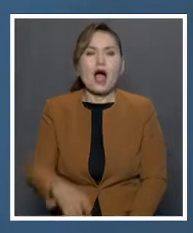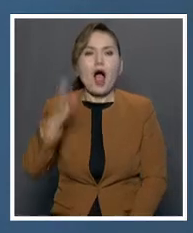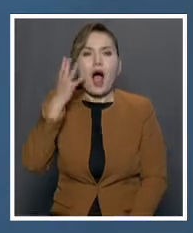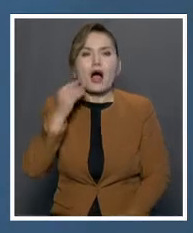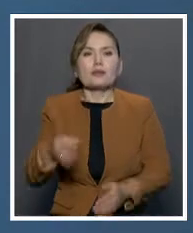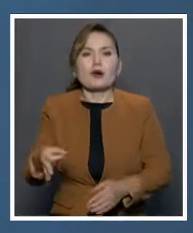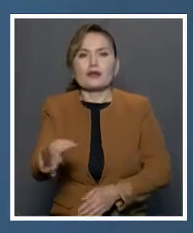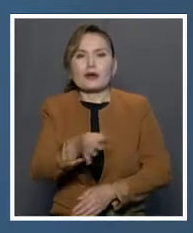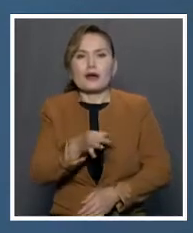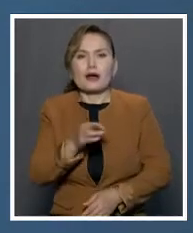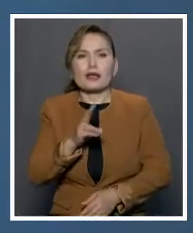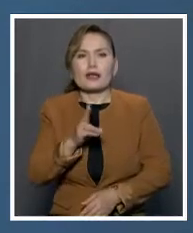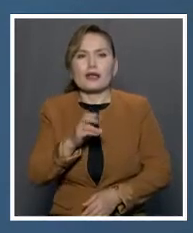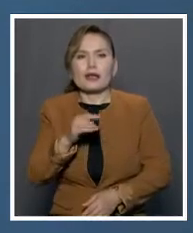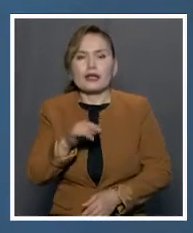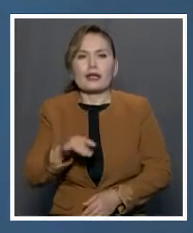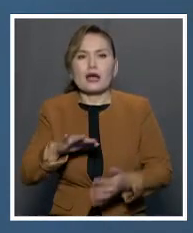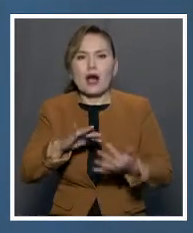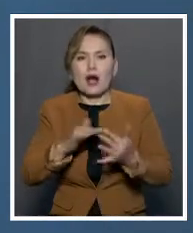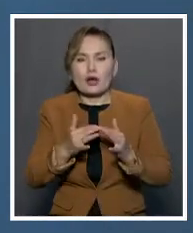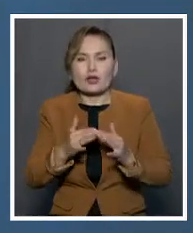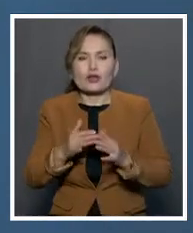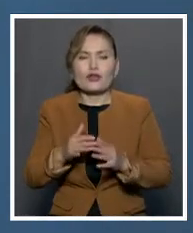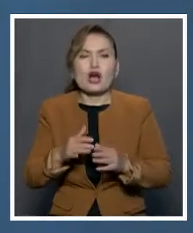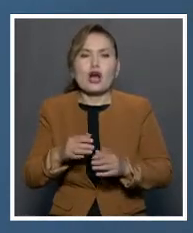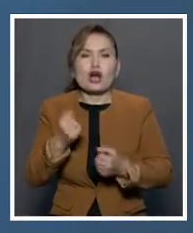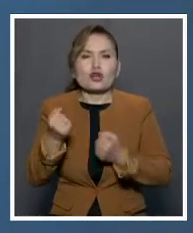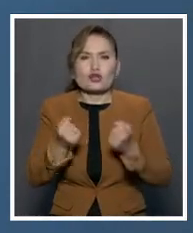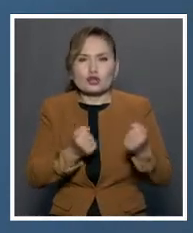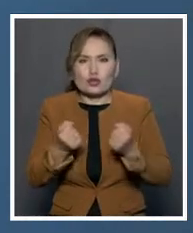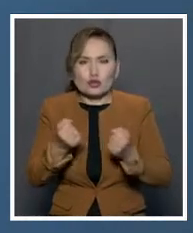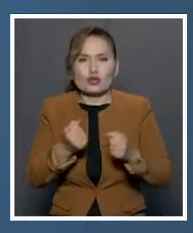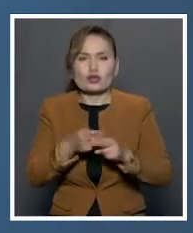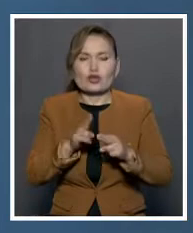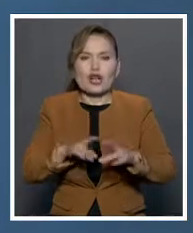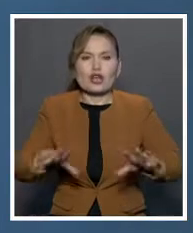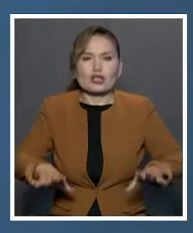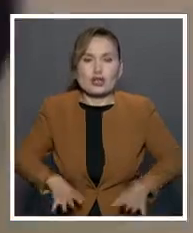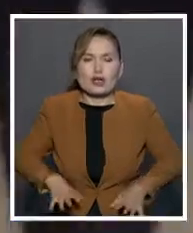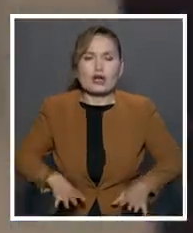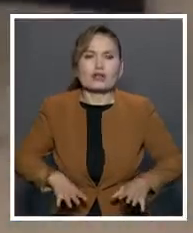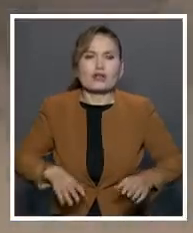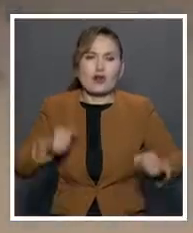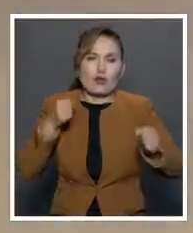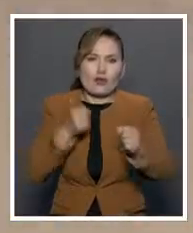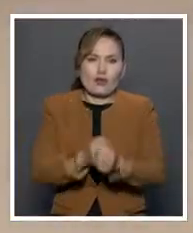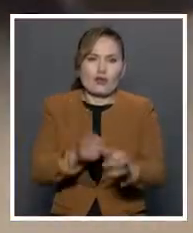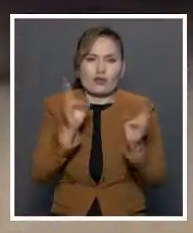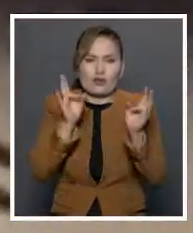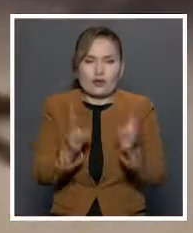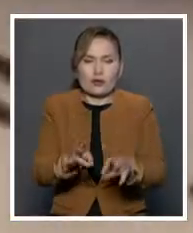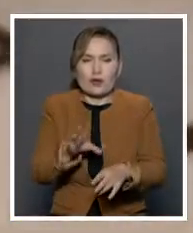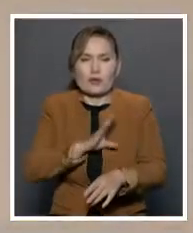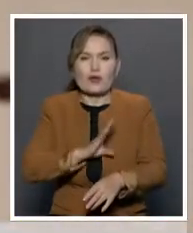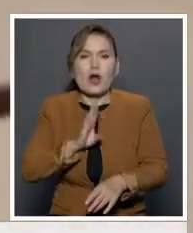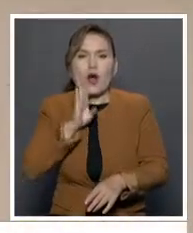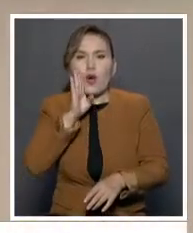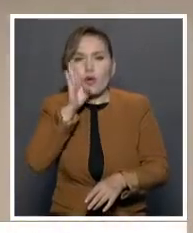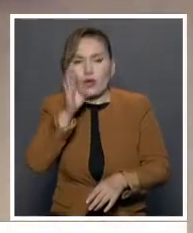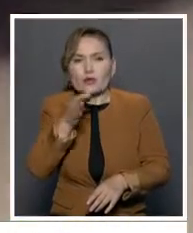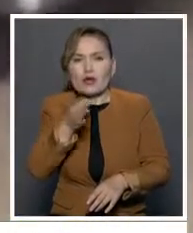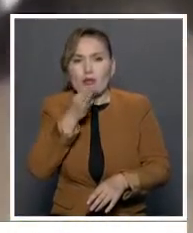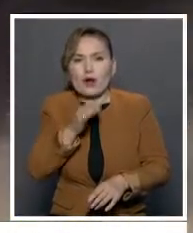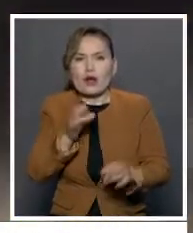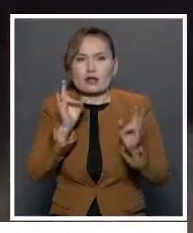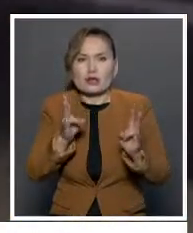Алматы облысының Кеген ауылында жүргізуші жолда жүрген жылқыны қағып кетті. Оқиға таңғы сағат 5-ер шамасында болған, әлеметтік желіге тараған